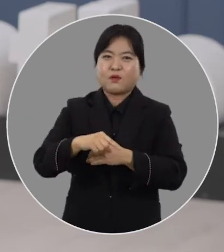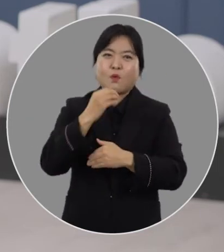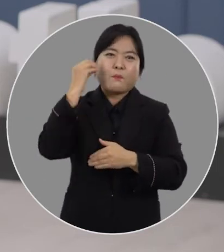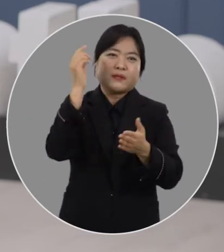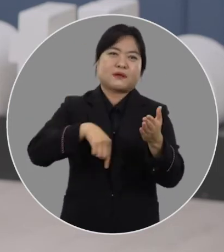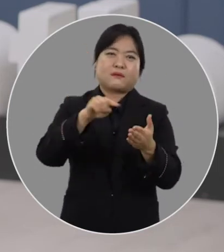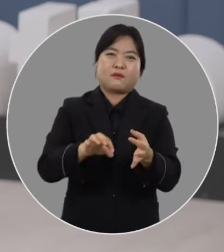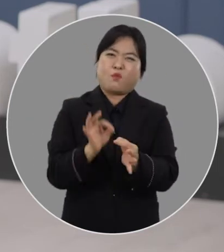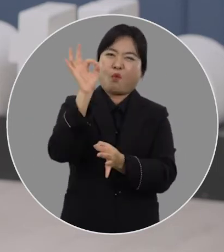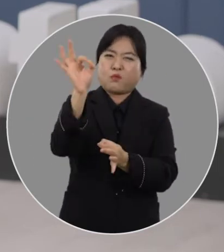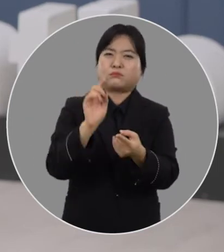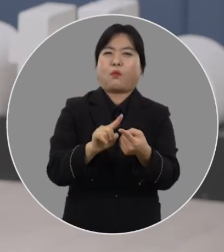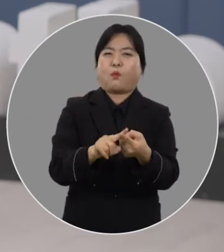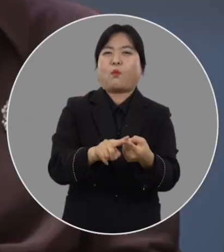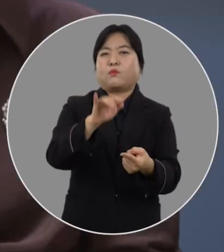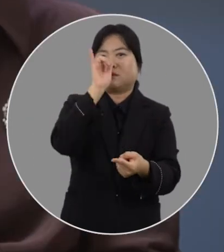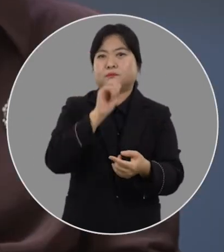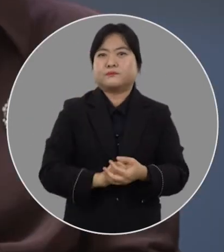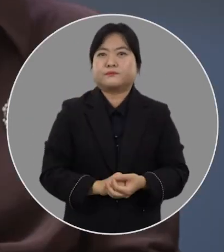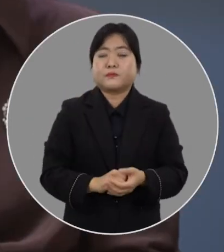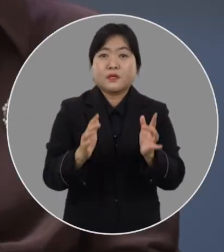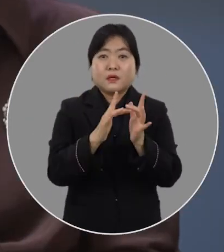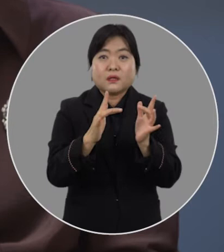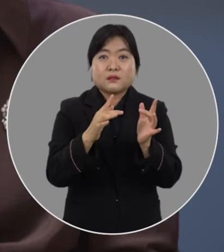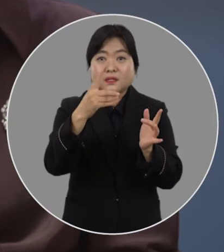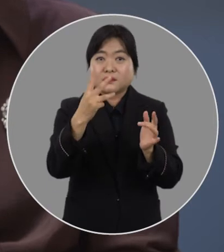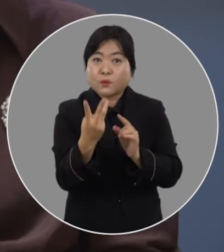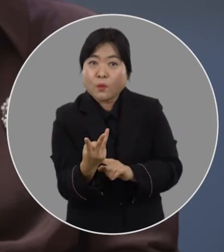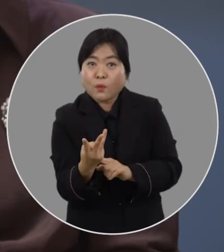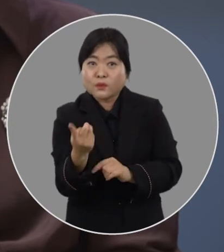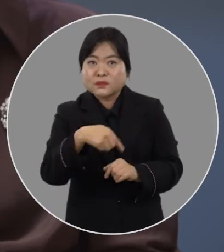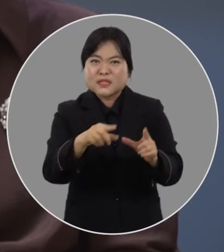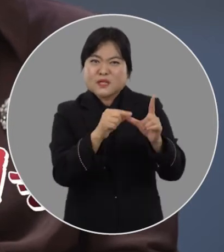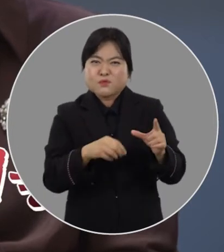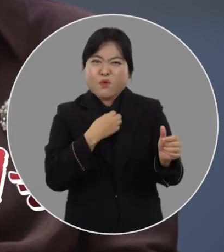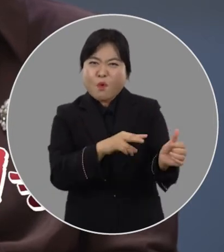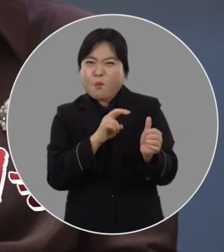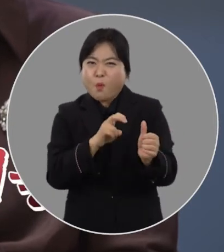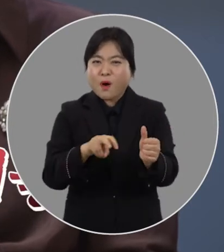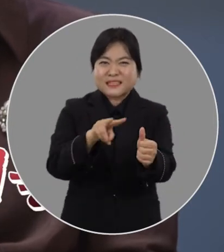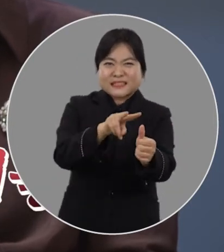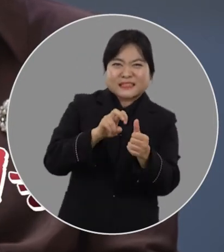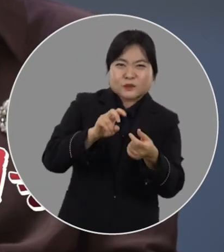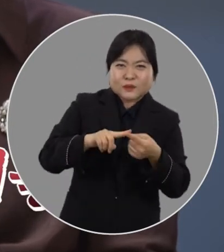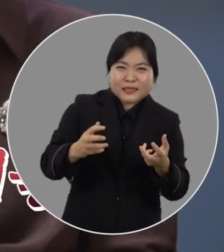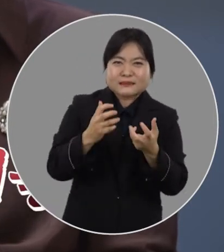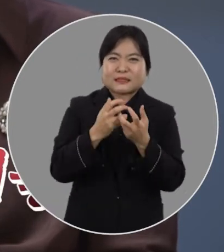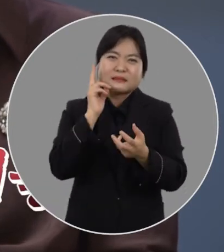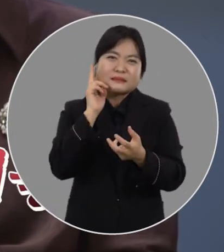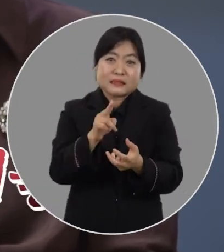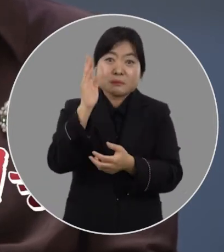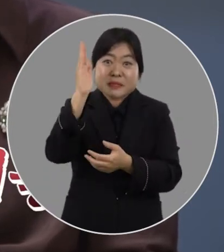존재할 가능성도 있습니다. 인터넷 트롤들은 일부러 혐오와 증오에 가득 찬